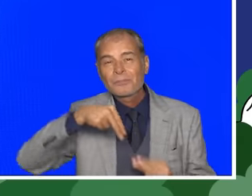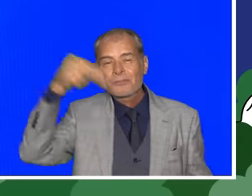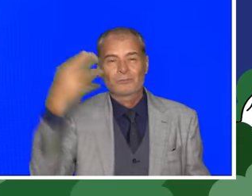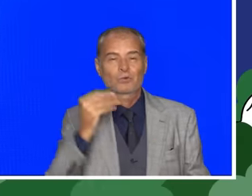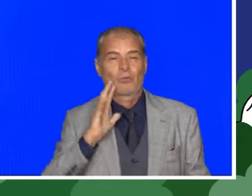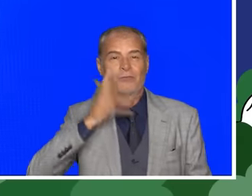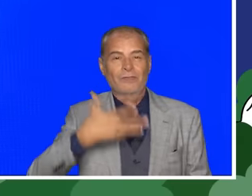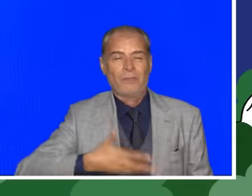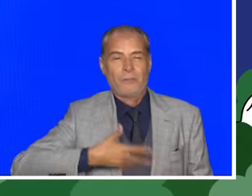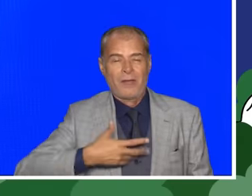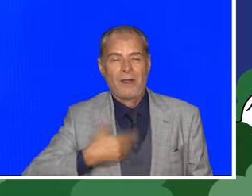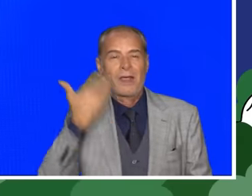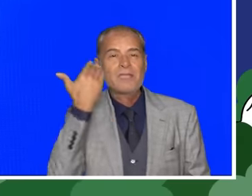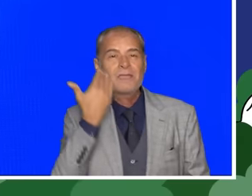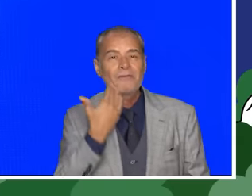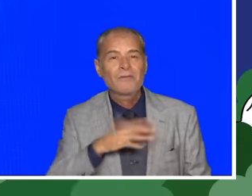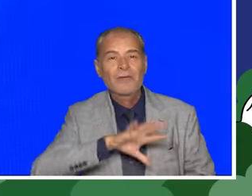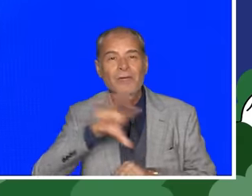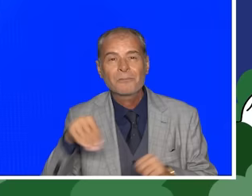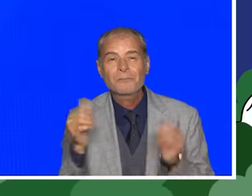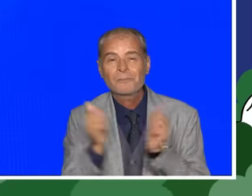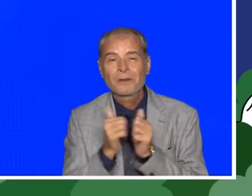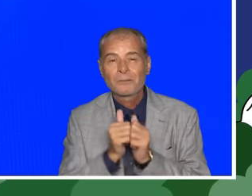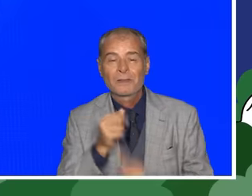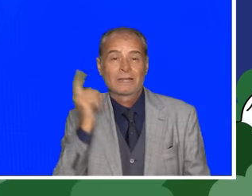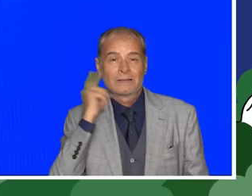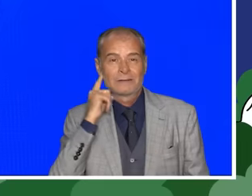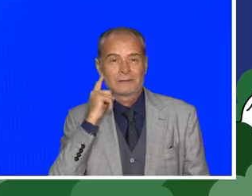büyük bir merak ve keyifle hep beraber dinleyeceğiz